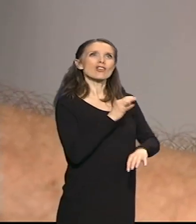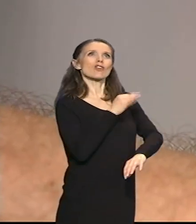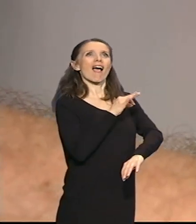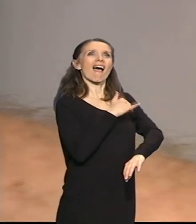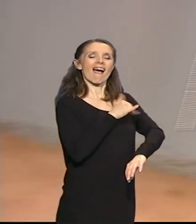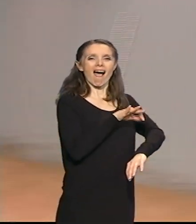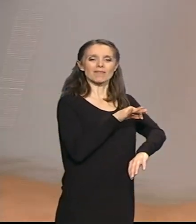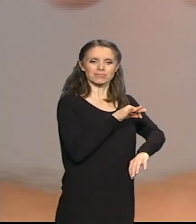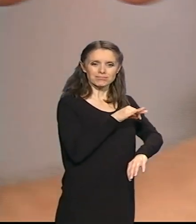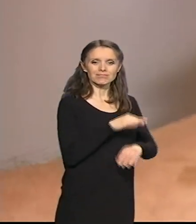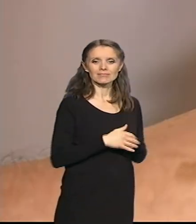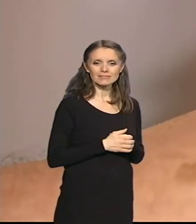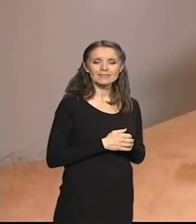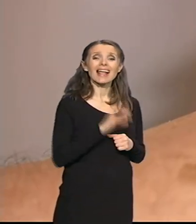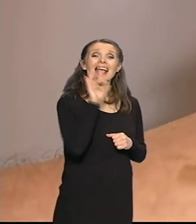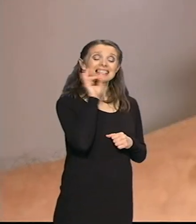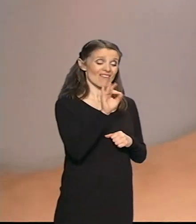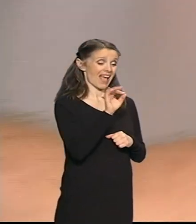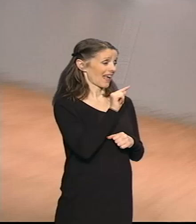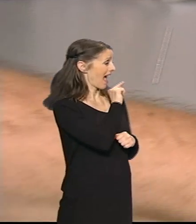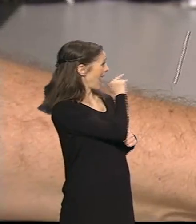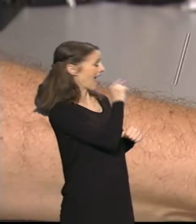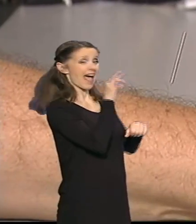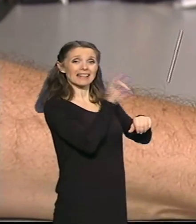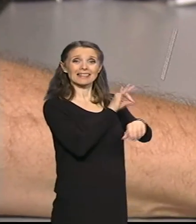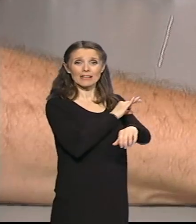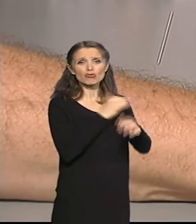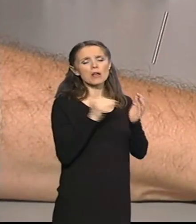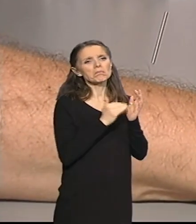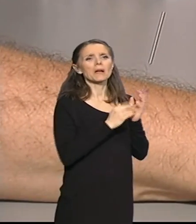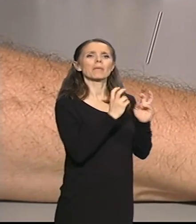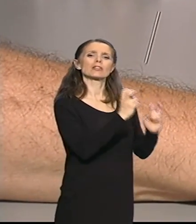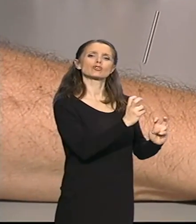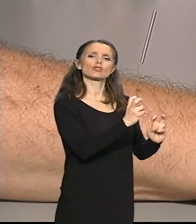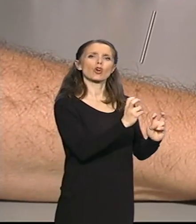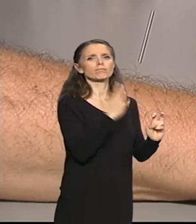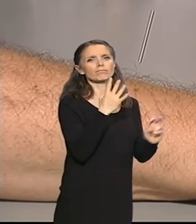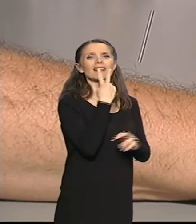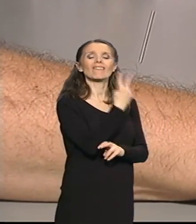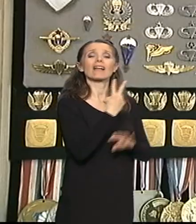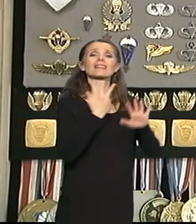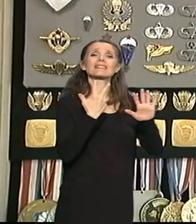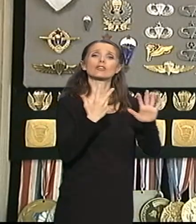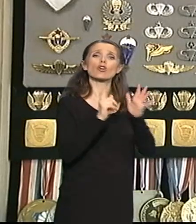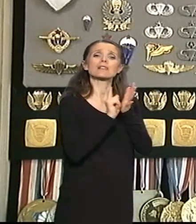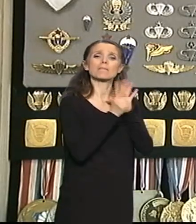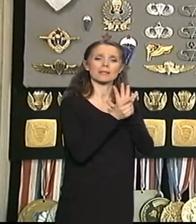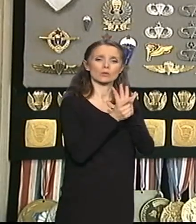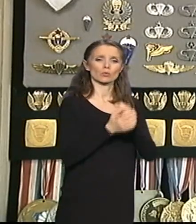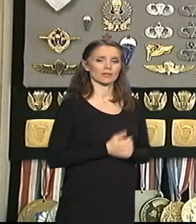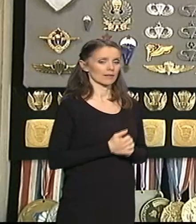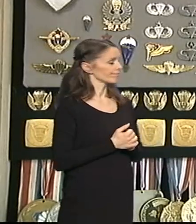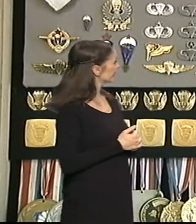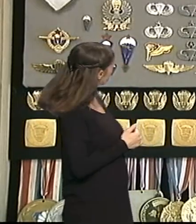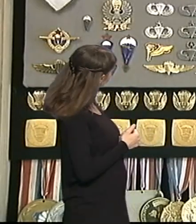I svaka tačka bi trebalo da stoji, recimo, 28 minuta. Evo, u vašoj ordinaciji su